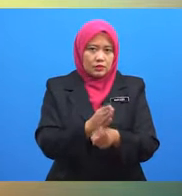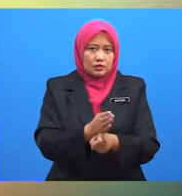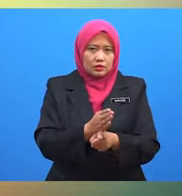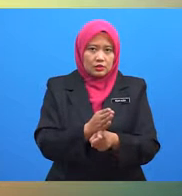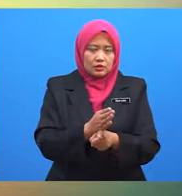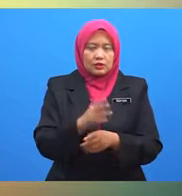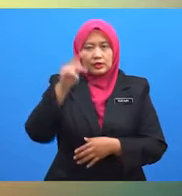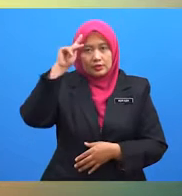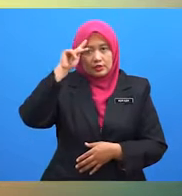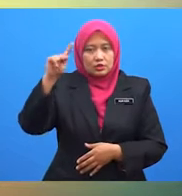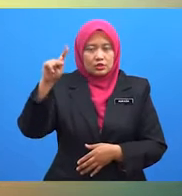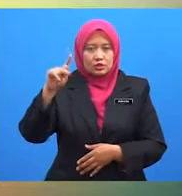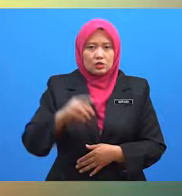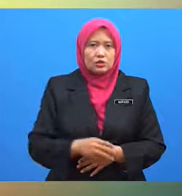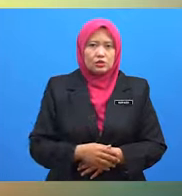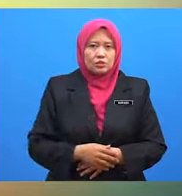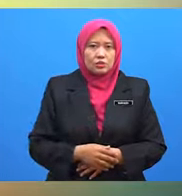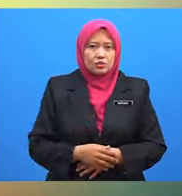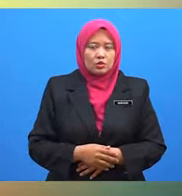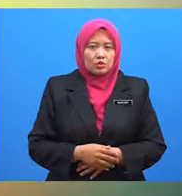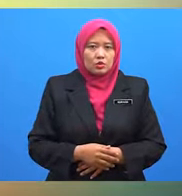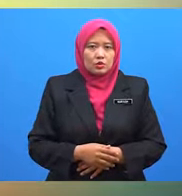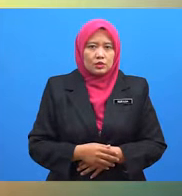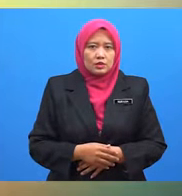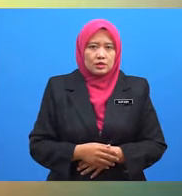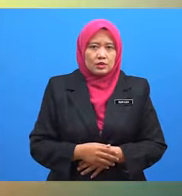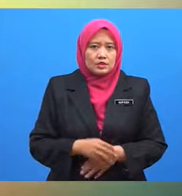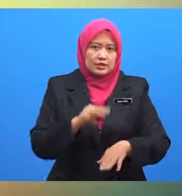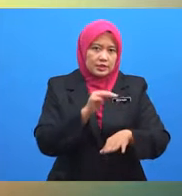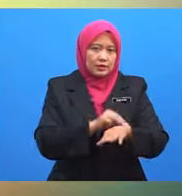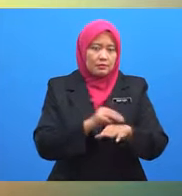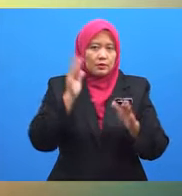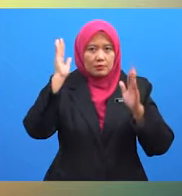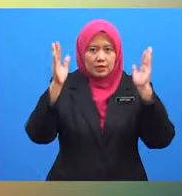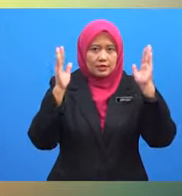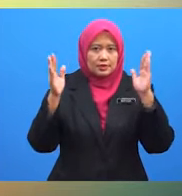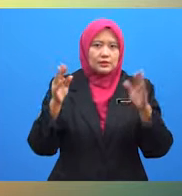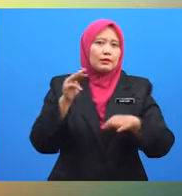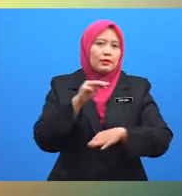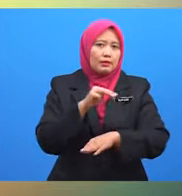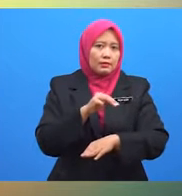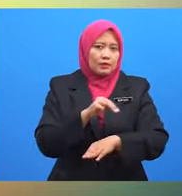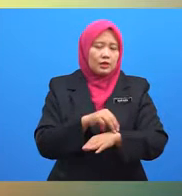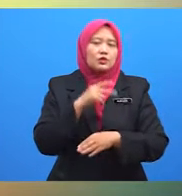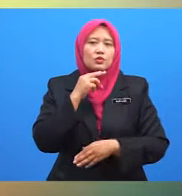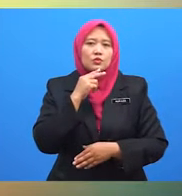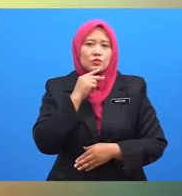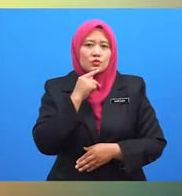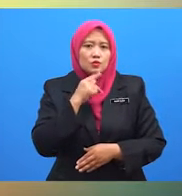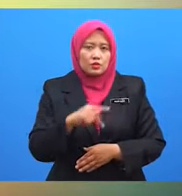kuno. Kecuali A. Kerajaan yang berkuasa ialah Kerajaan Sriwijaya.